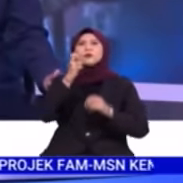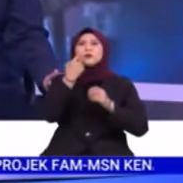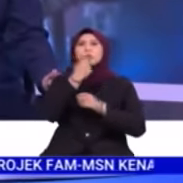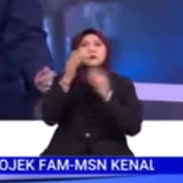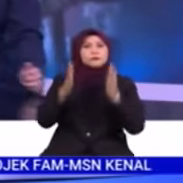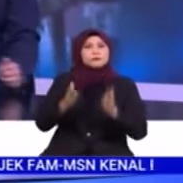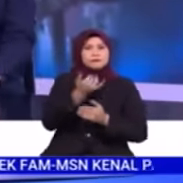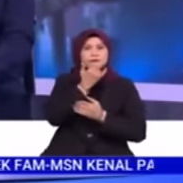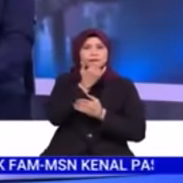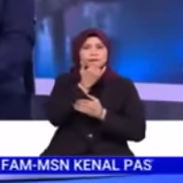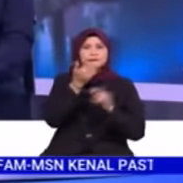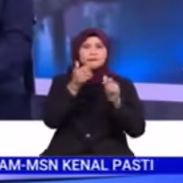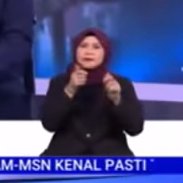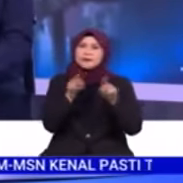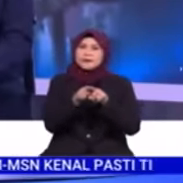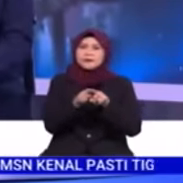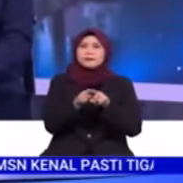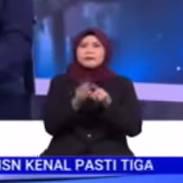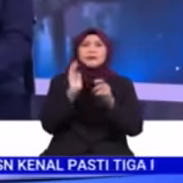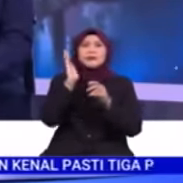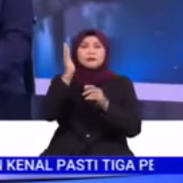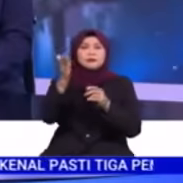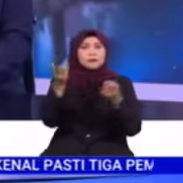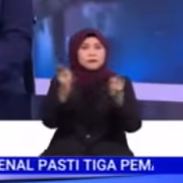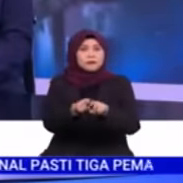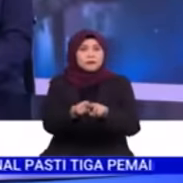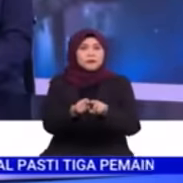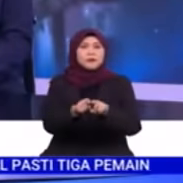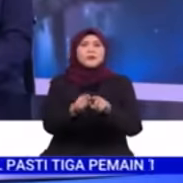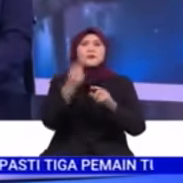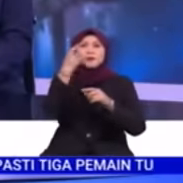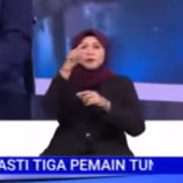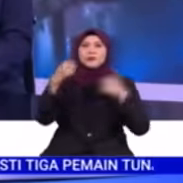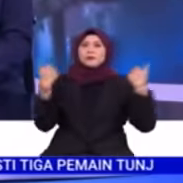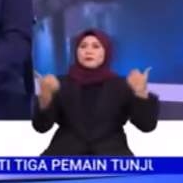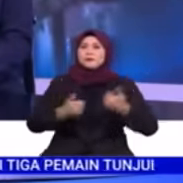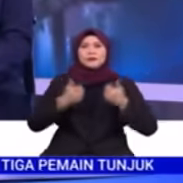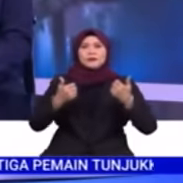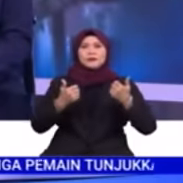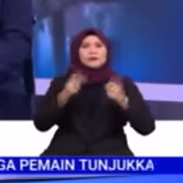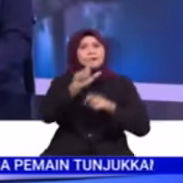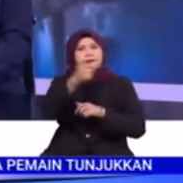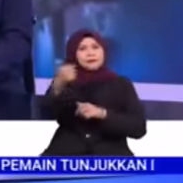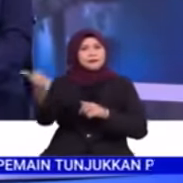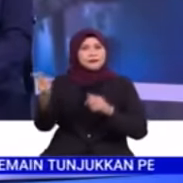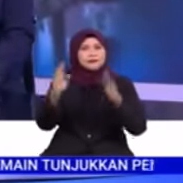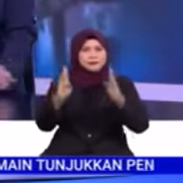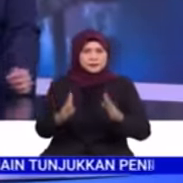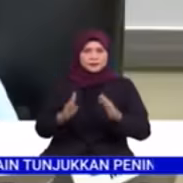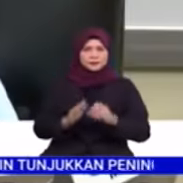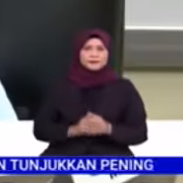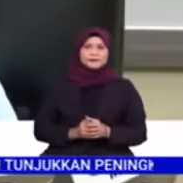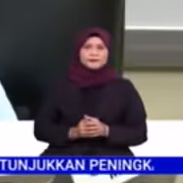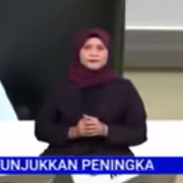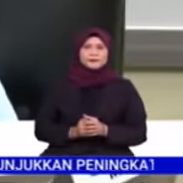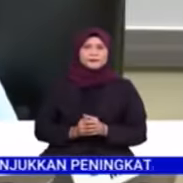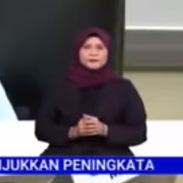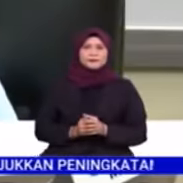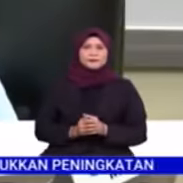pesalah bagi menyala itu sama berpulau termasuk semasa perayaan kaum hai hai